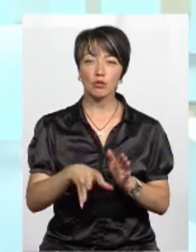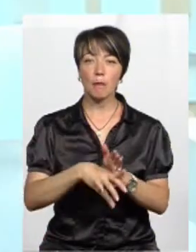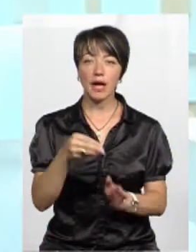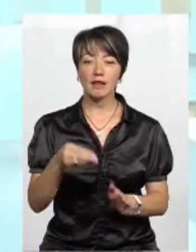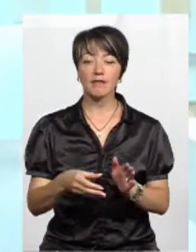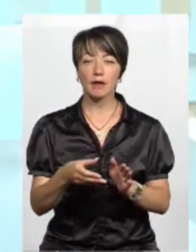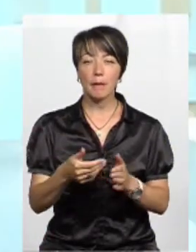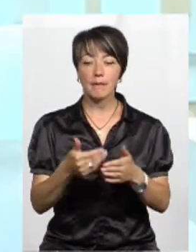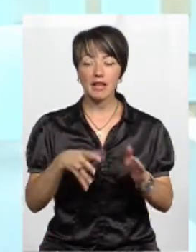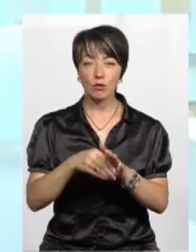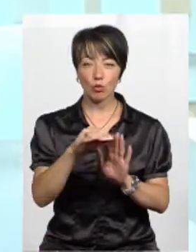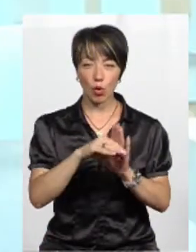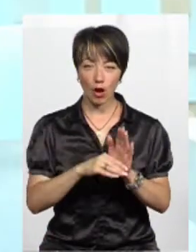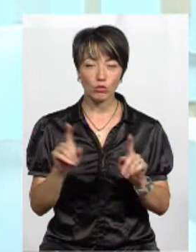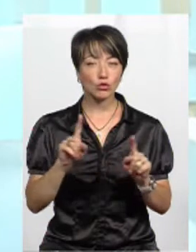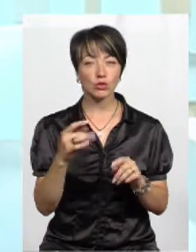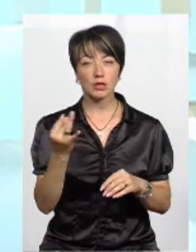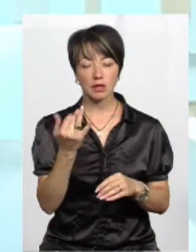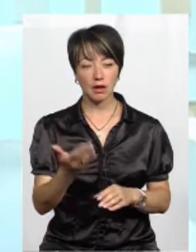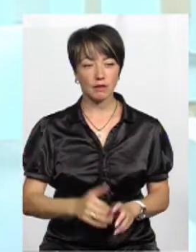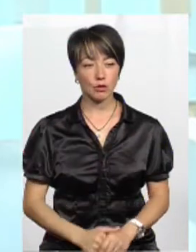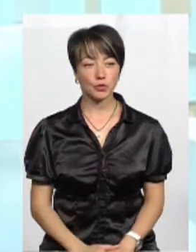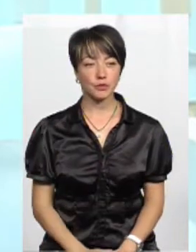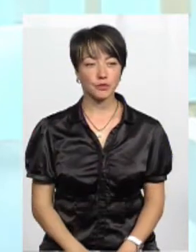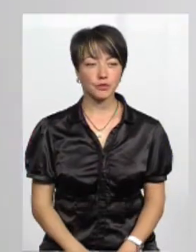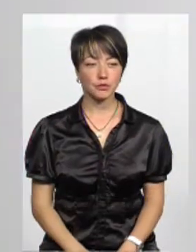проаналізував вашу передвиборчу програму і от що його зацікавило?